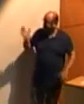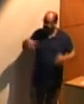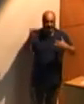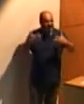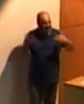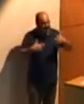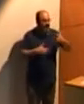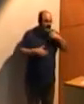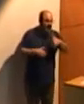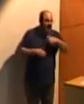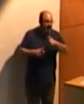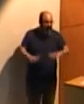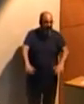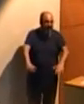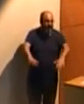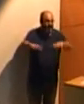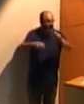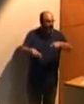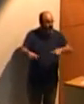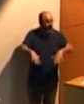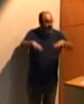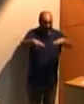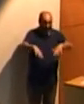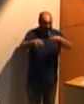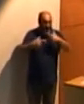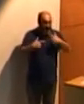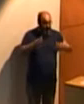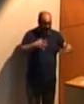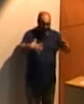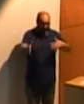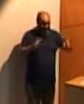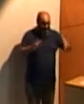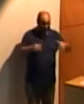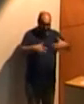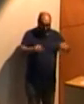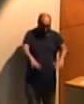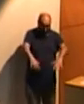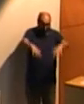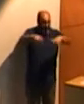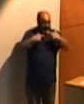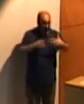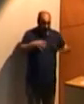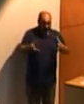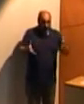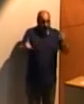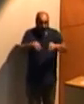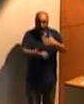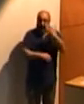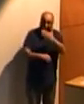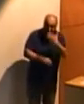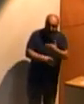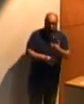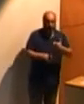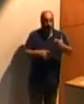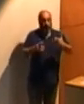faite aux animaux en plissés les eaux c'est à dire qu'il ya il faut remplir accomplir les espaces ce sont les animaux les humains